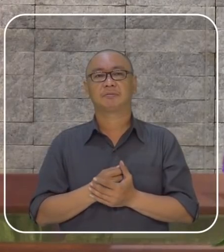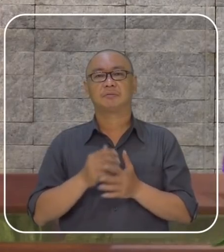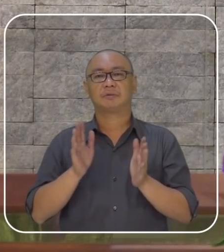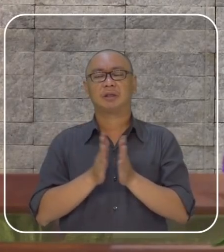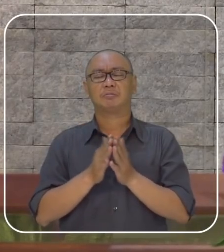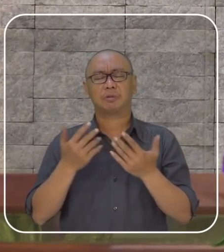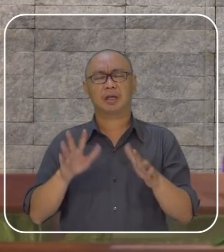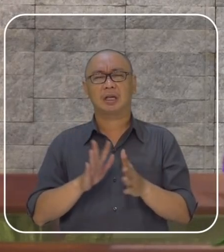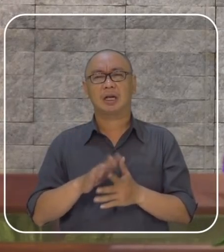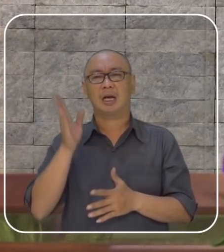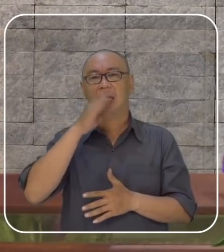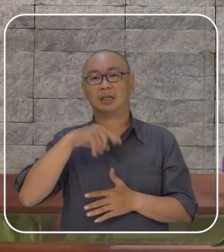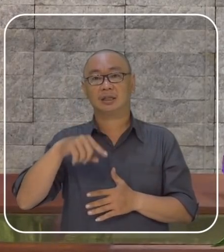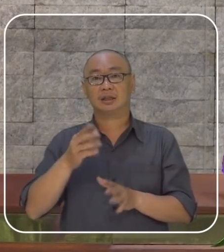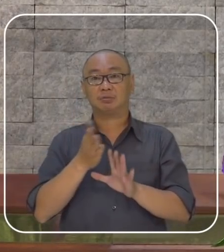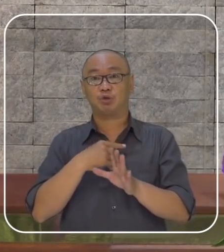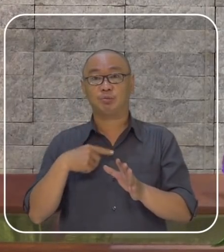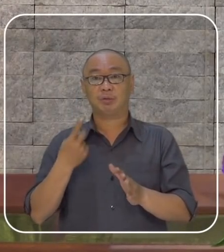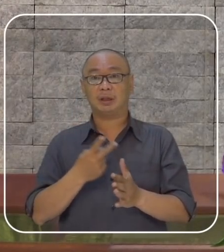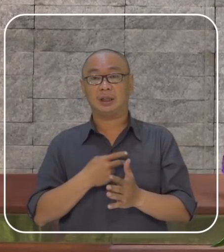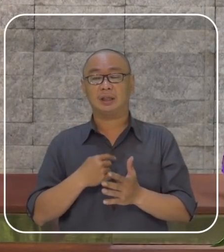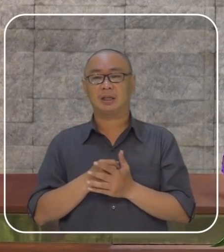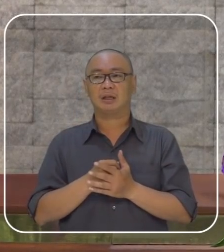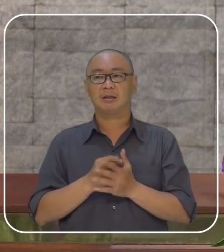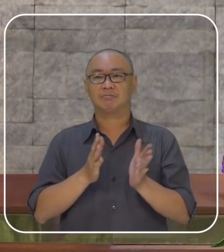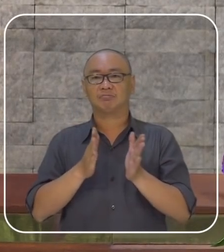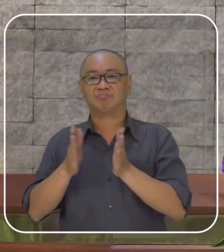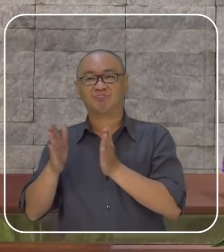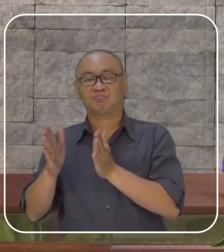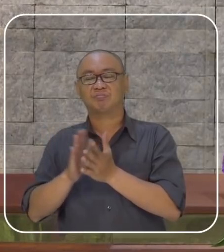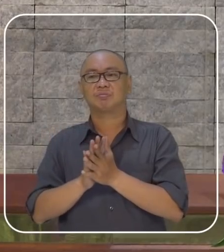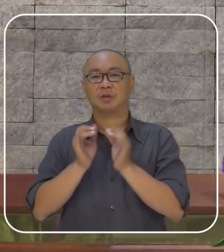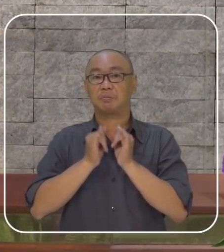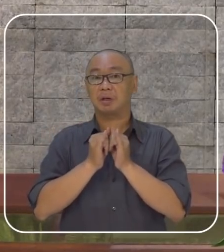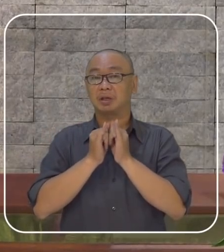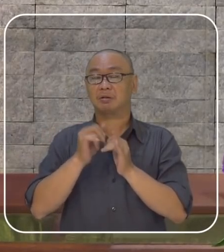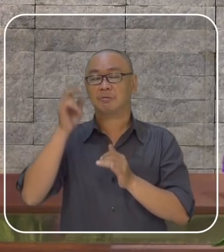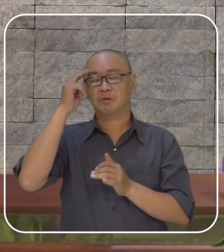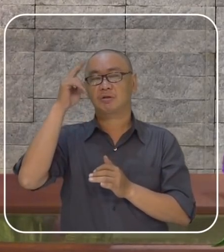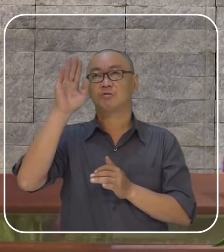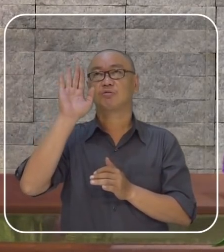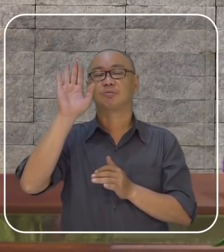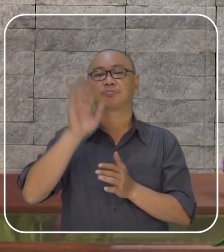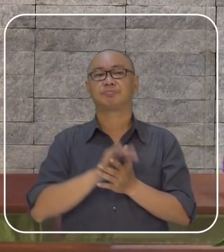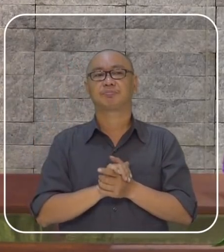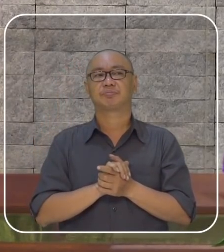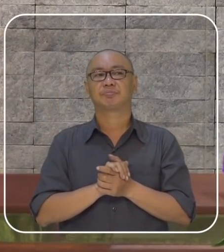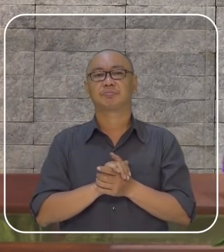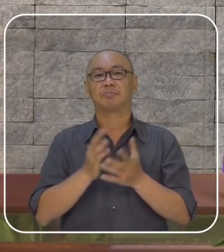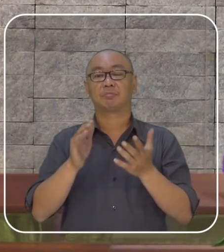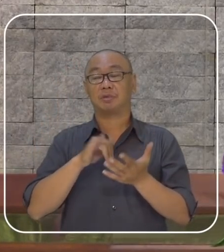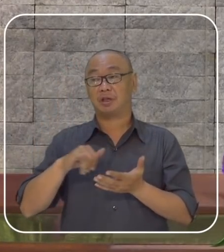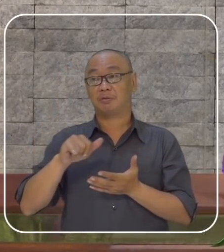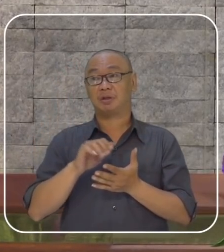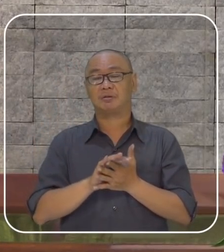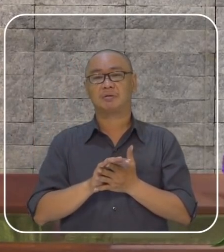biarlah pada hari ini sebelum kita lebih lanjut beribadah kepada Tuhan, mari kita bersama-sama